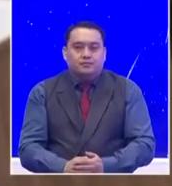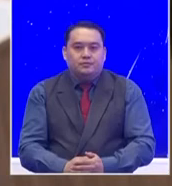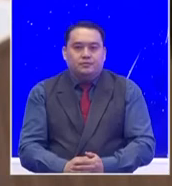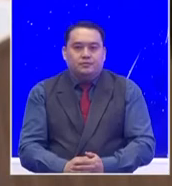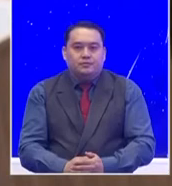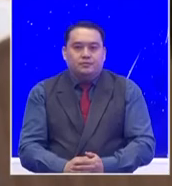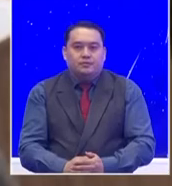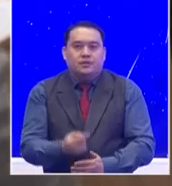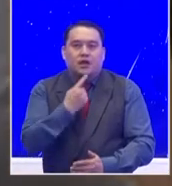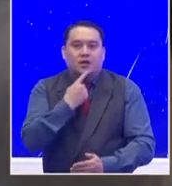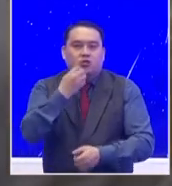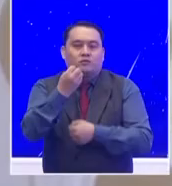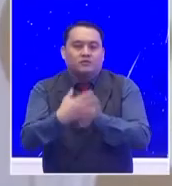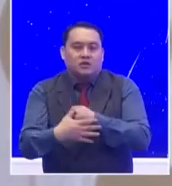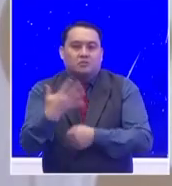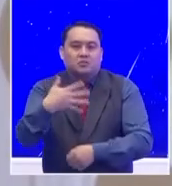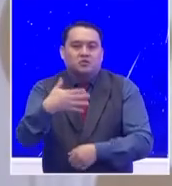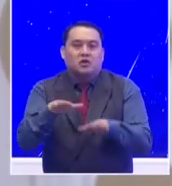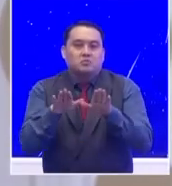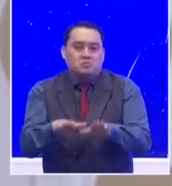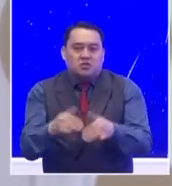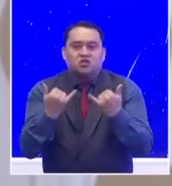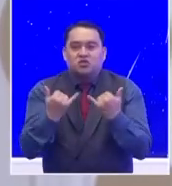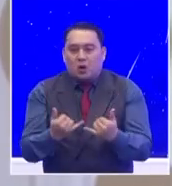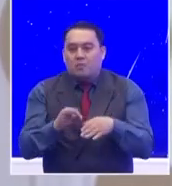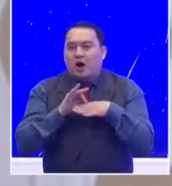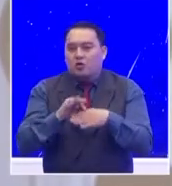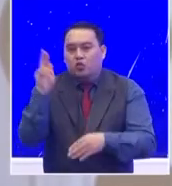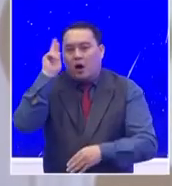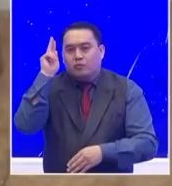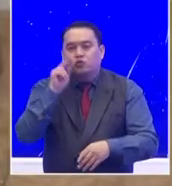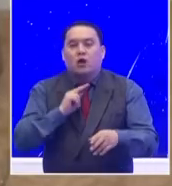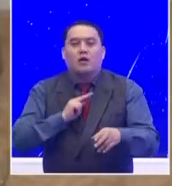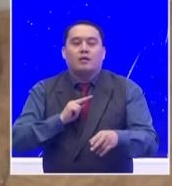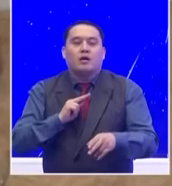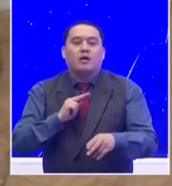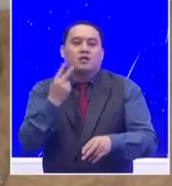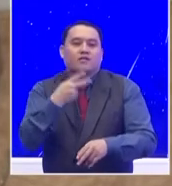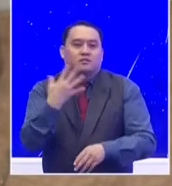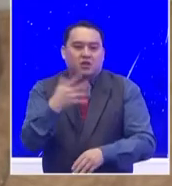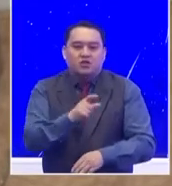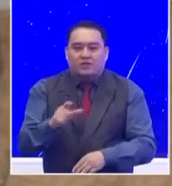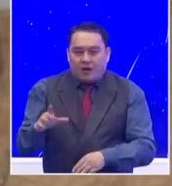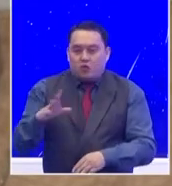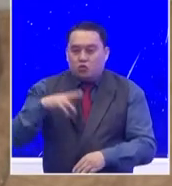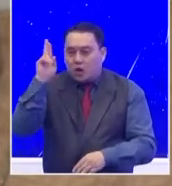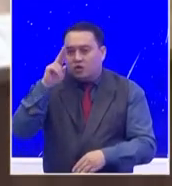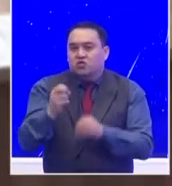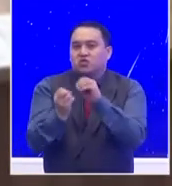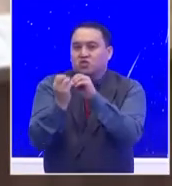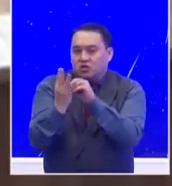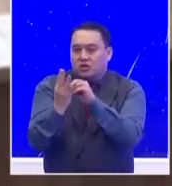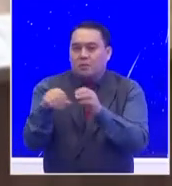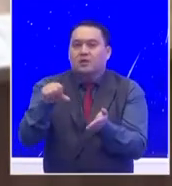В языковом центре, рассчитанном на 50 мест, в настоящее время проходит обучение порядка 25 человек. Примечательно, что 14 из